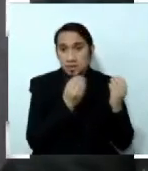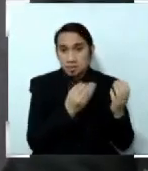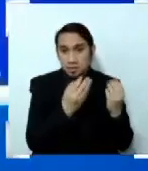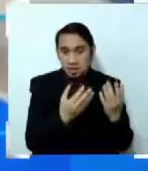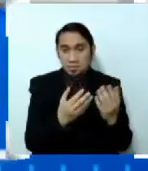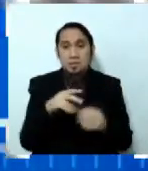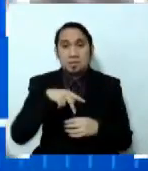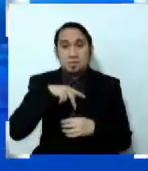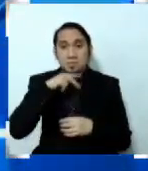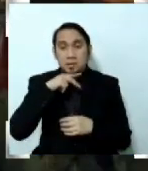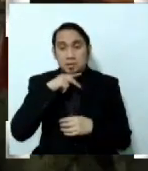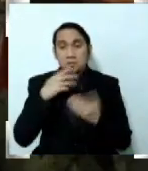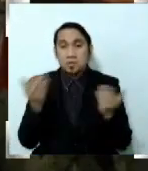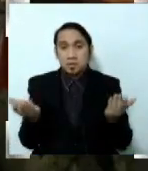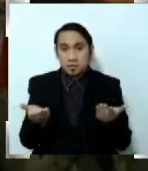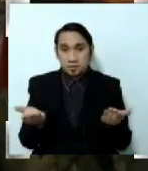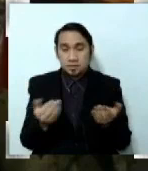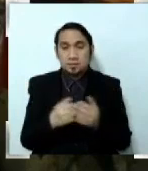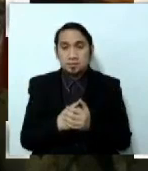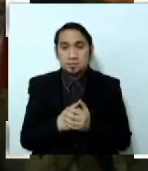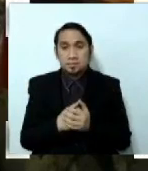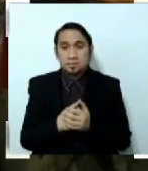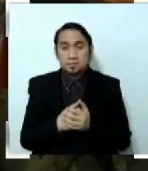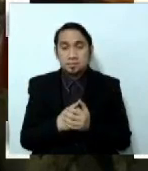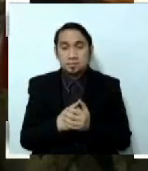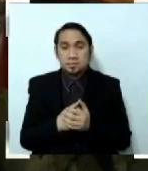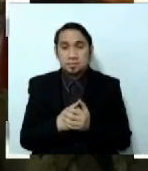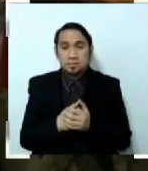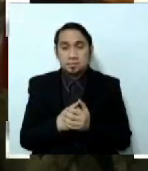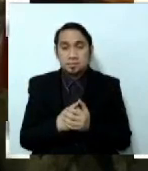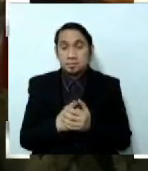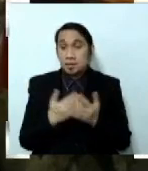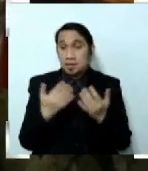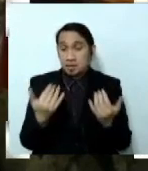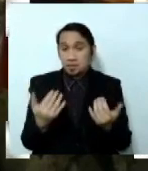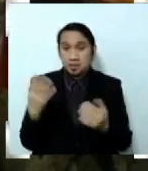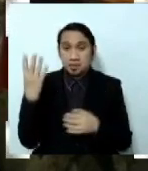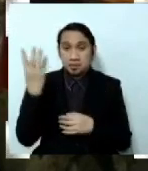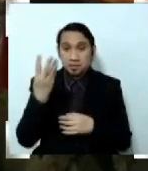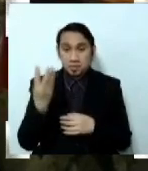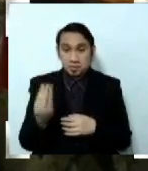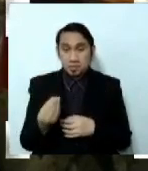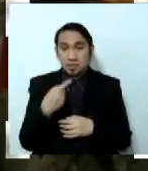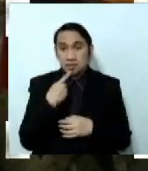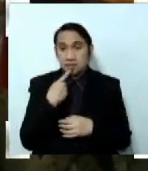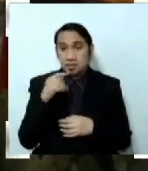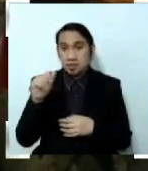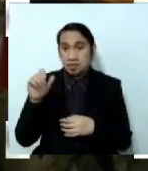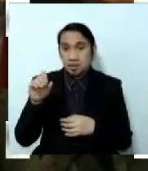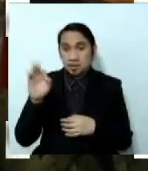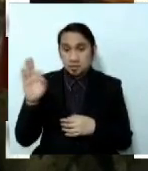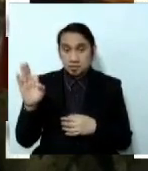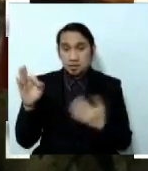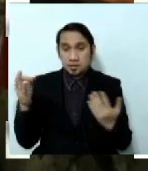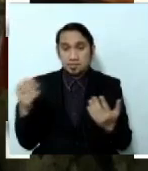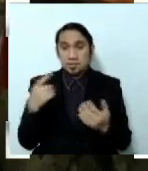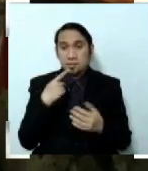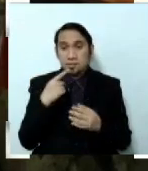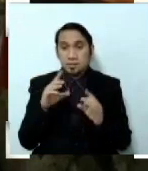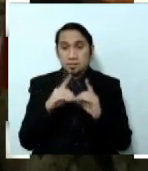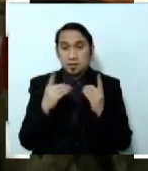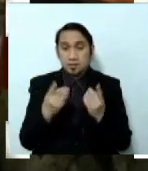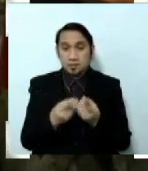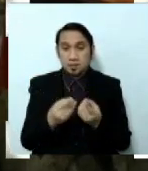sa Calabarzon. 5 bayan at 1 lungsod sa Batangas ang idineklara ng ASF-free na Department of Agriculture. Pero ayon sa mga